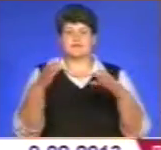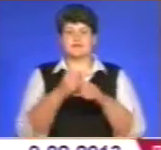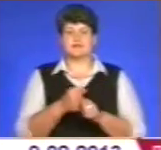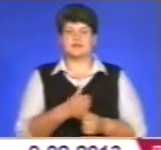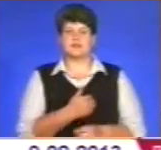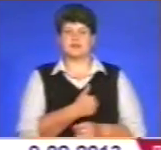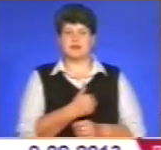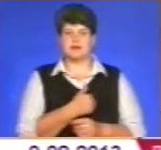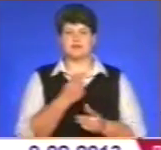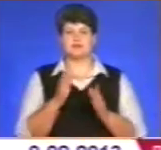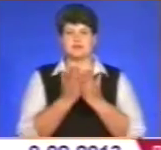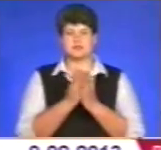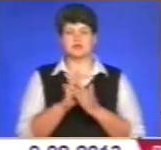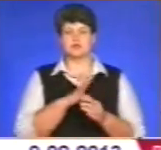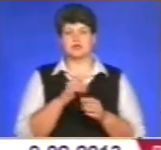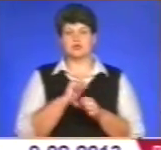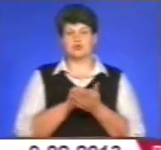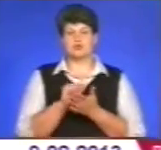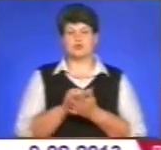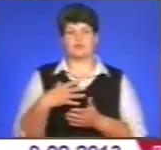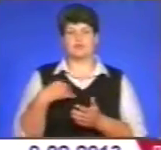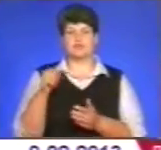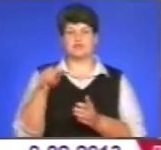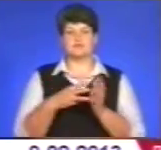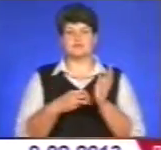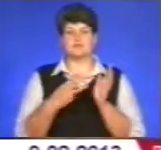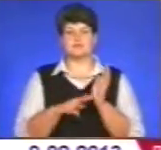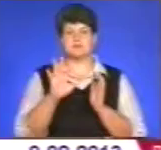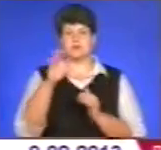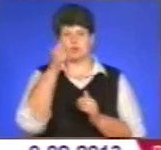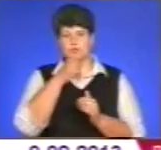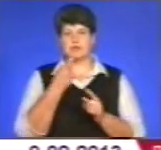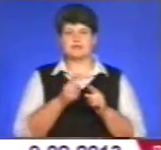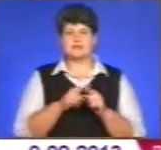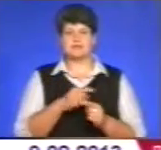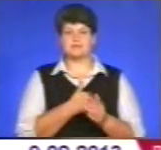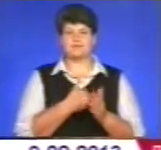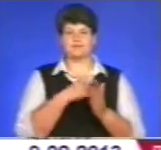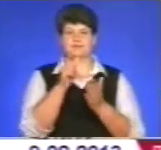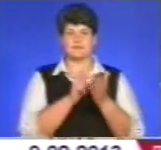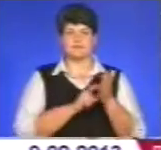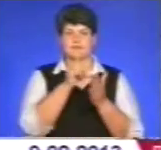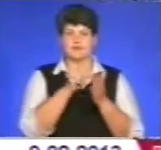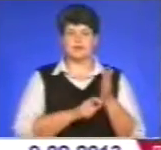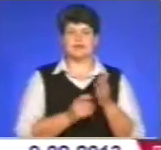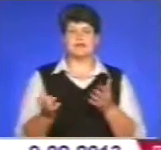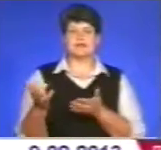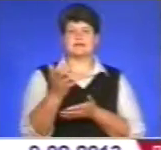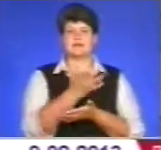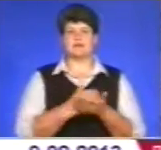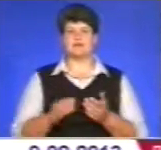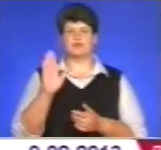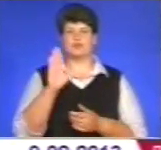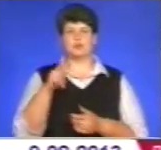Львові 1885 року. Це побажання переважно у віршованій формі, які зібрав Володимир Лучаківський